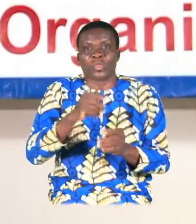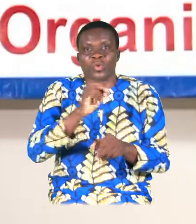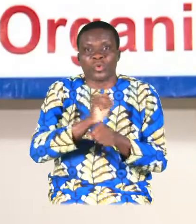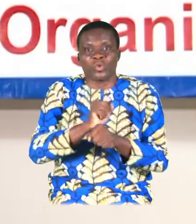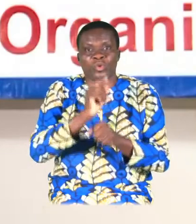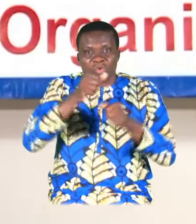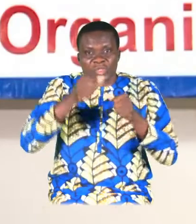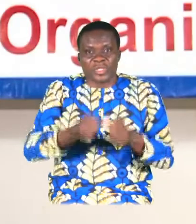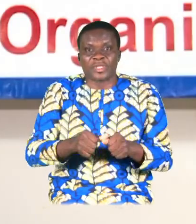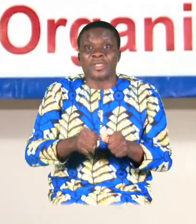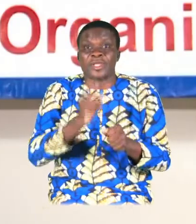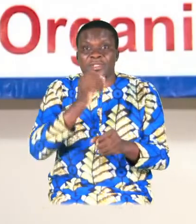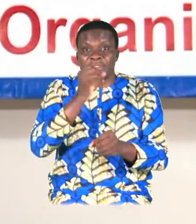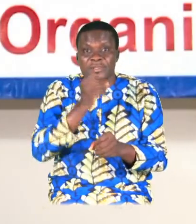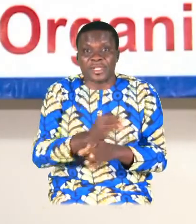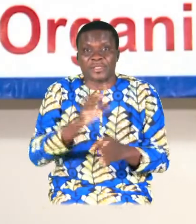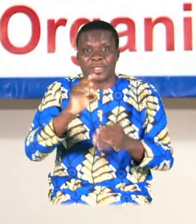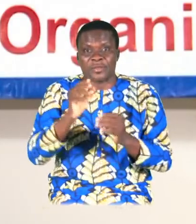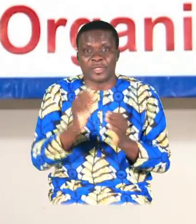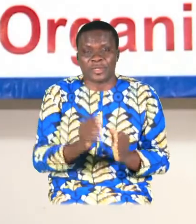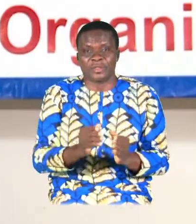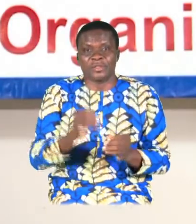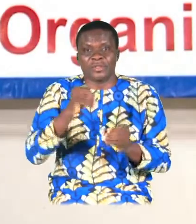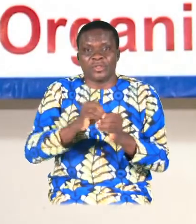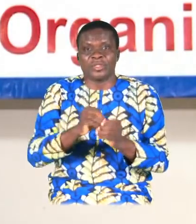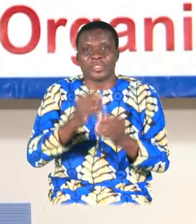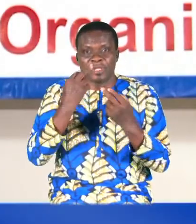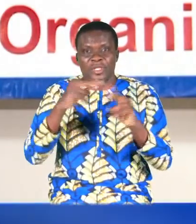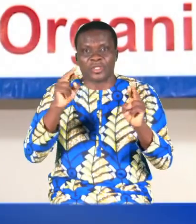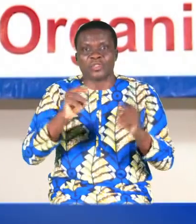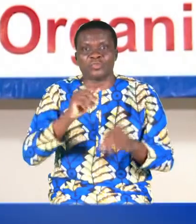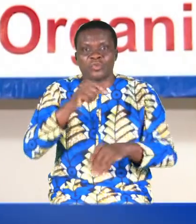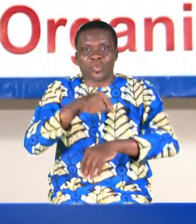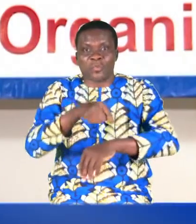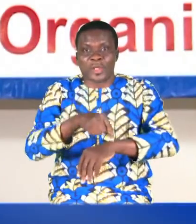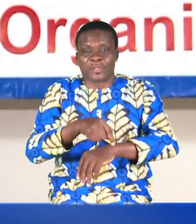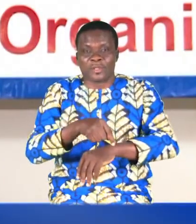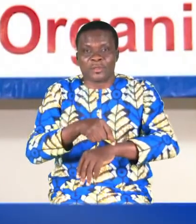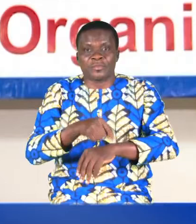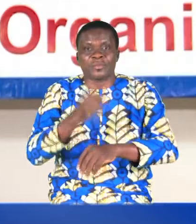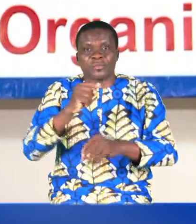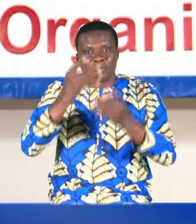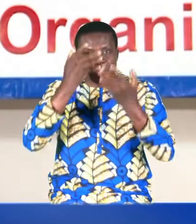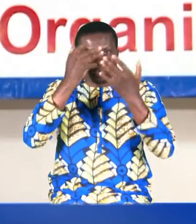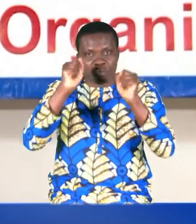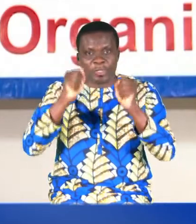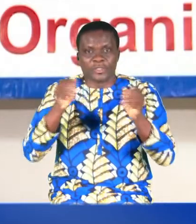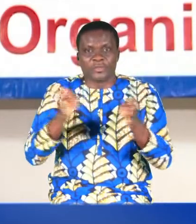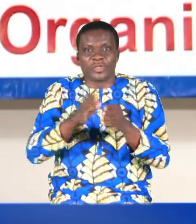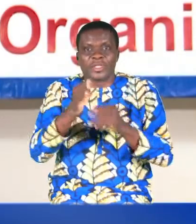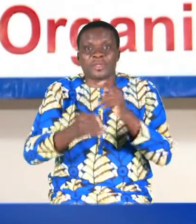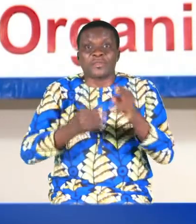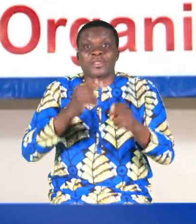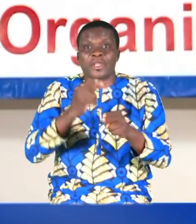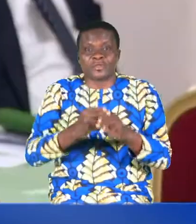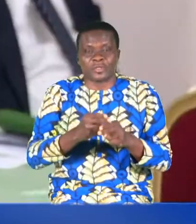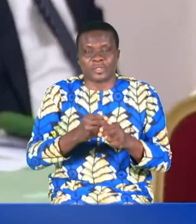reste pourtant déterminant dans la réussite du mandat du président de l'Assemblée